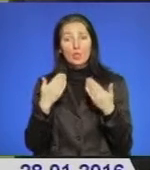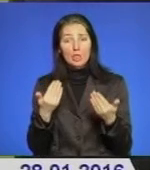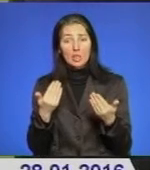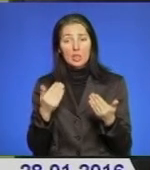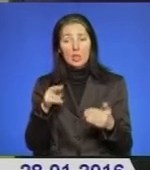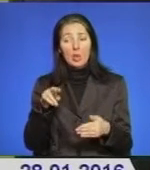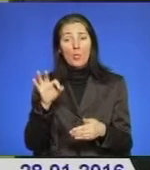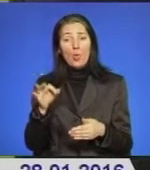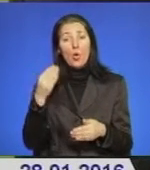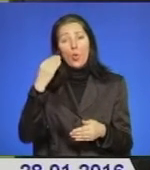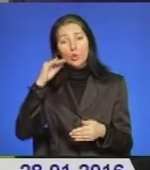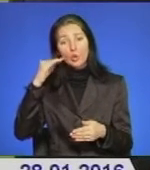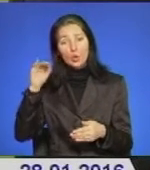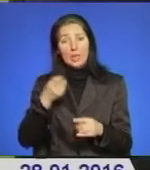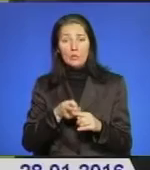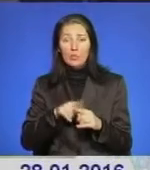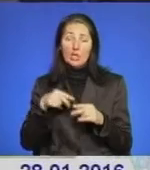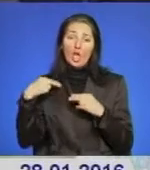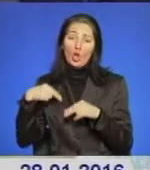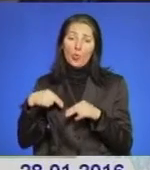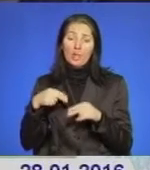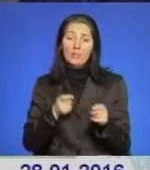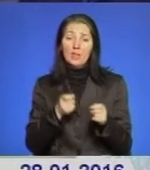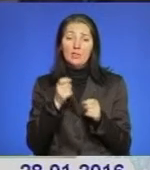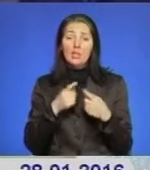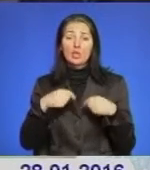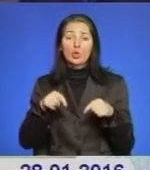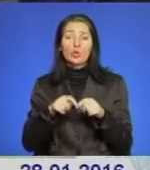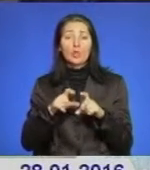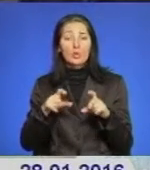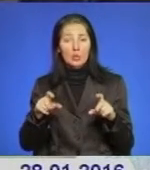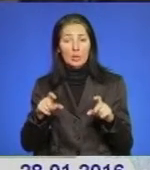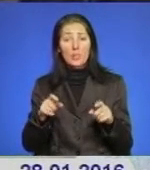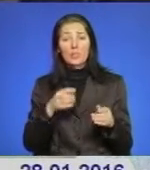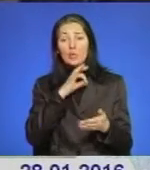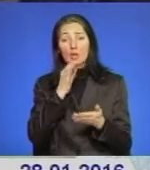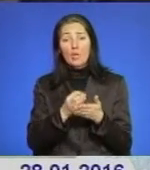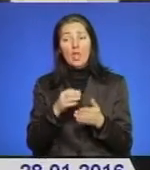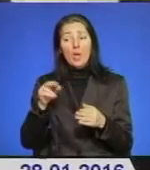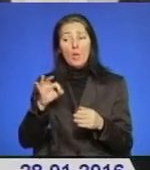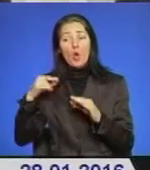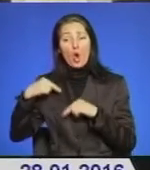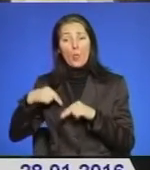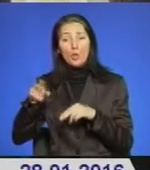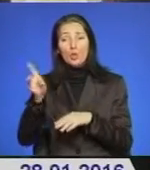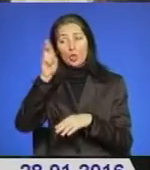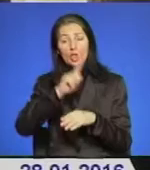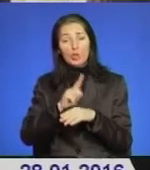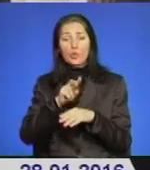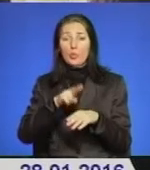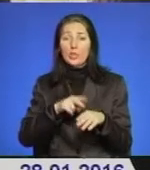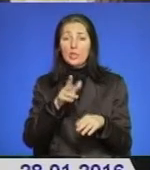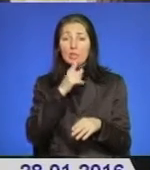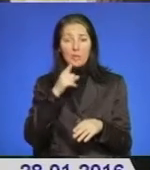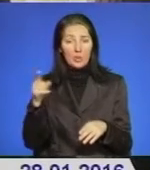по удосконаленню цієї роботи. Керівники структурних підрозділів прозвітували про роботу Тернопільської поліції за поточний